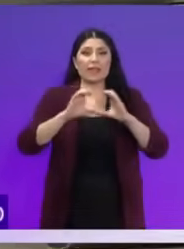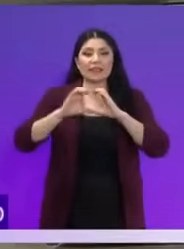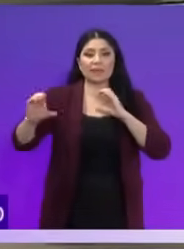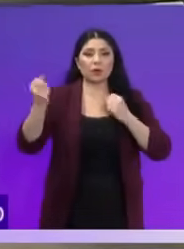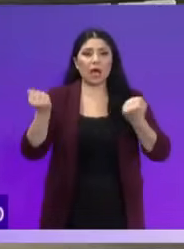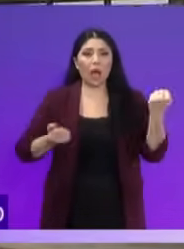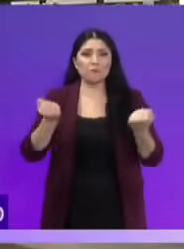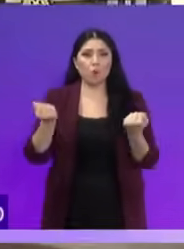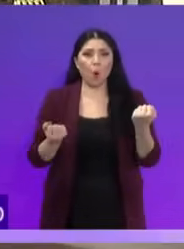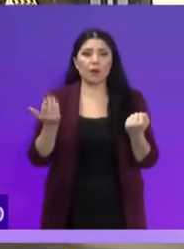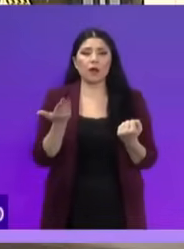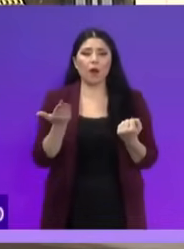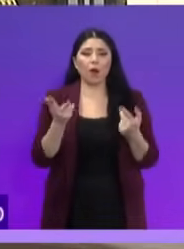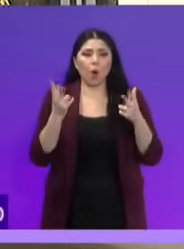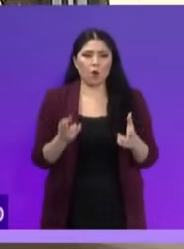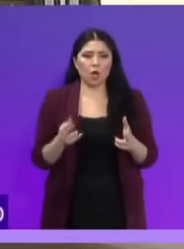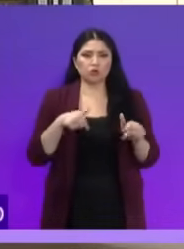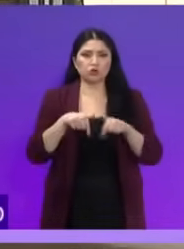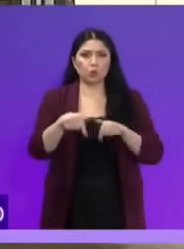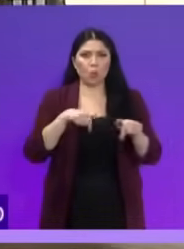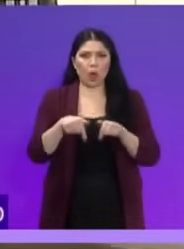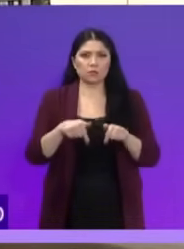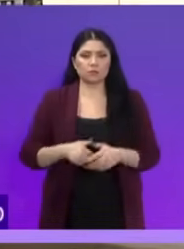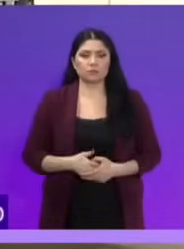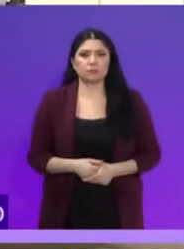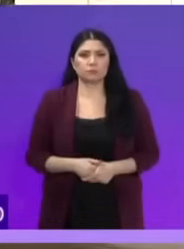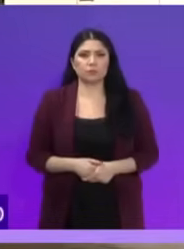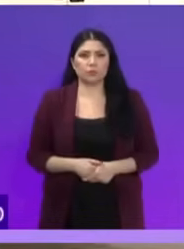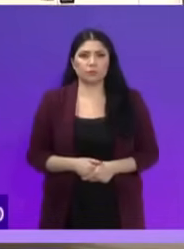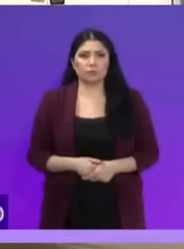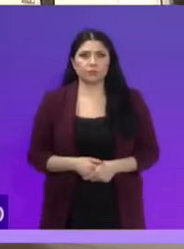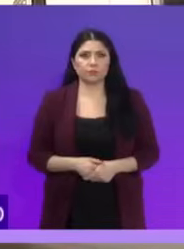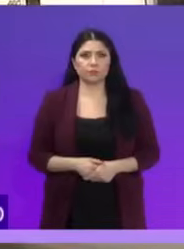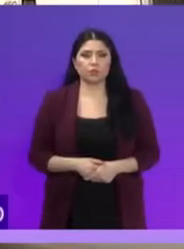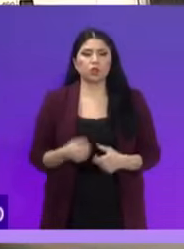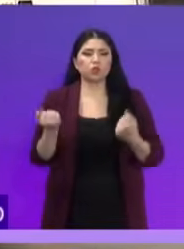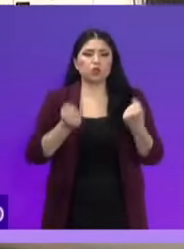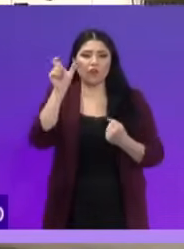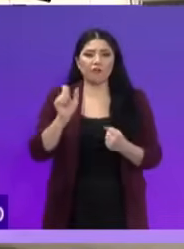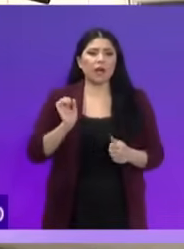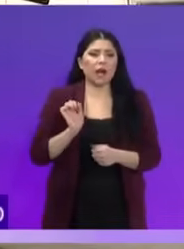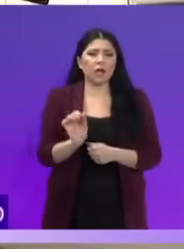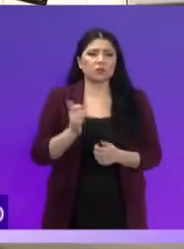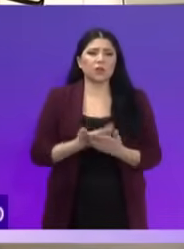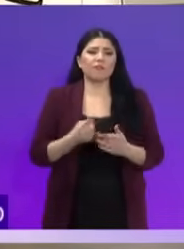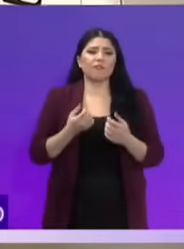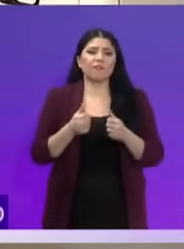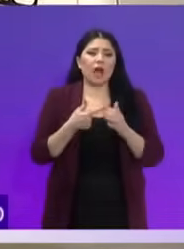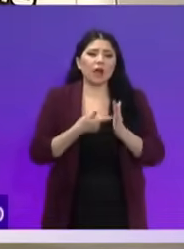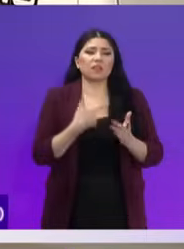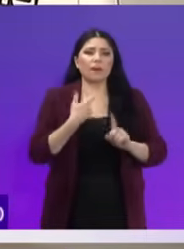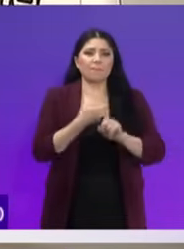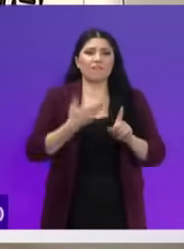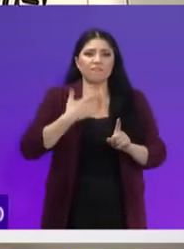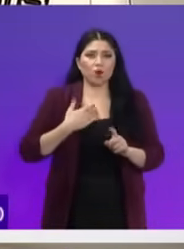care au blocat circulația, șoferii claxonează ca formă de protest, vor să se